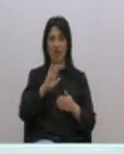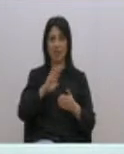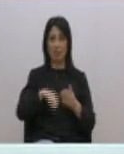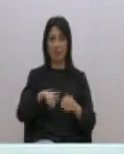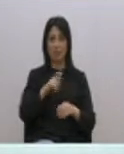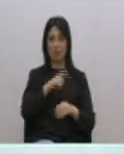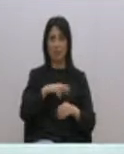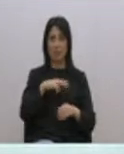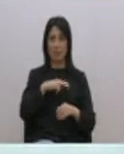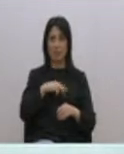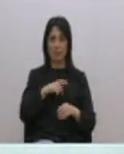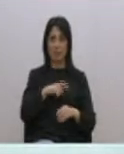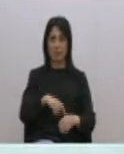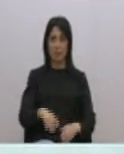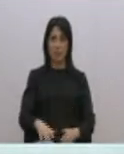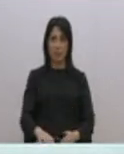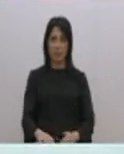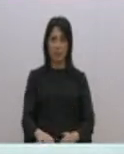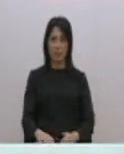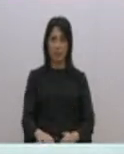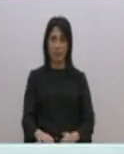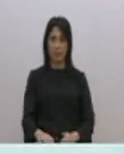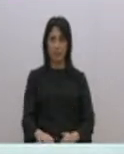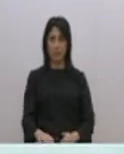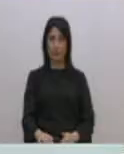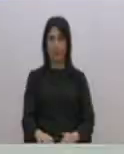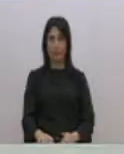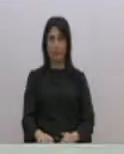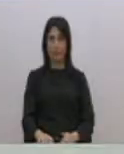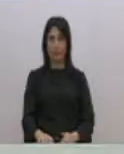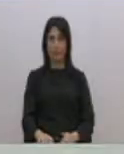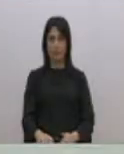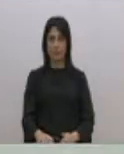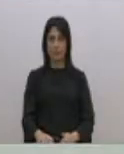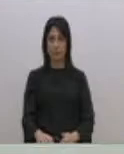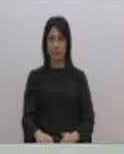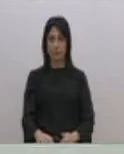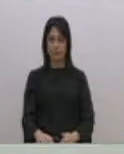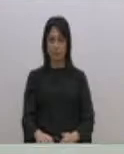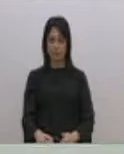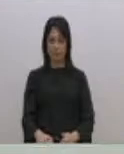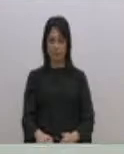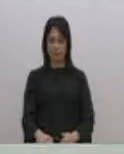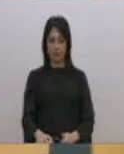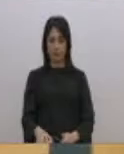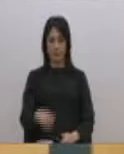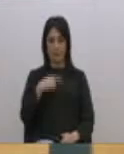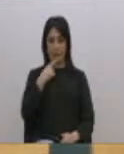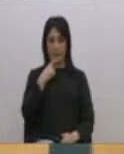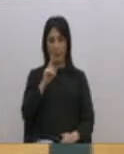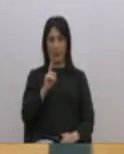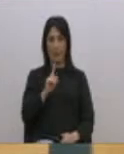პარლამენტის წევრი. Თუ არის მისაღები, რომ გაითვალოს. Დიახ, ანუ თქვენ აქ ამბობთ, რომ